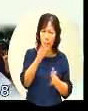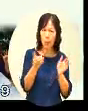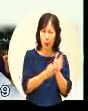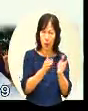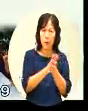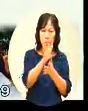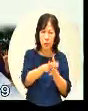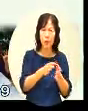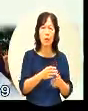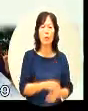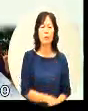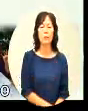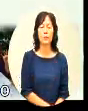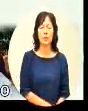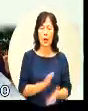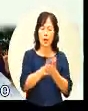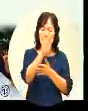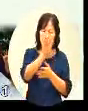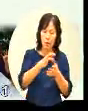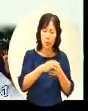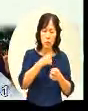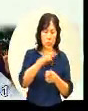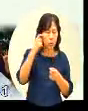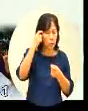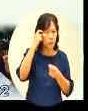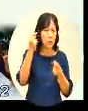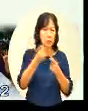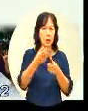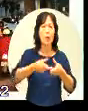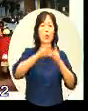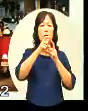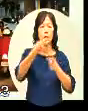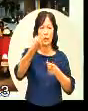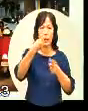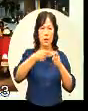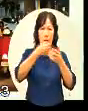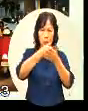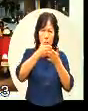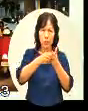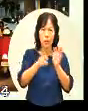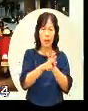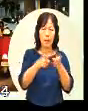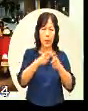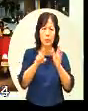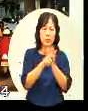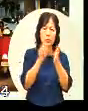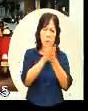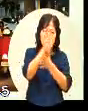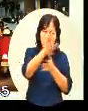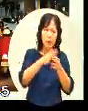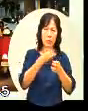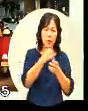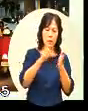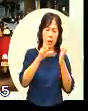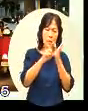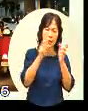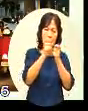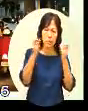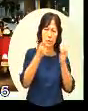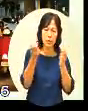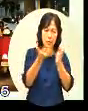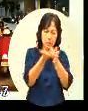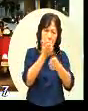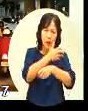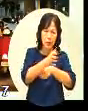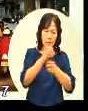说未来它并不是行回到第一张的图哈、哦，未来它并没有办法像长期像我们前阵派